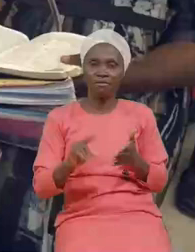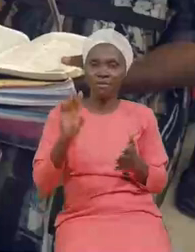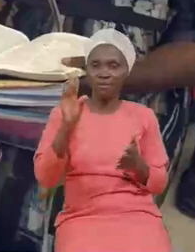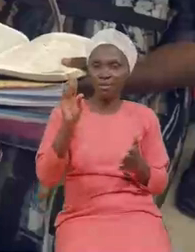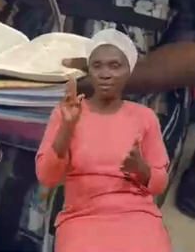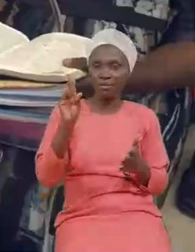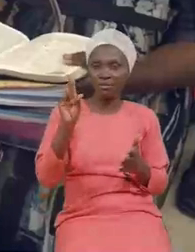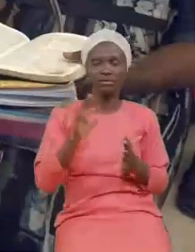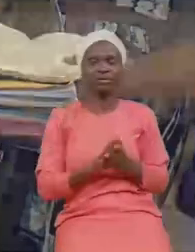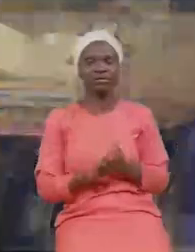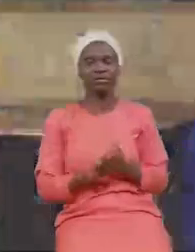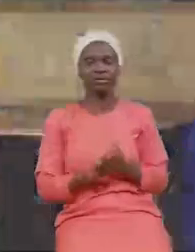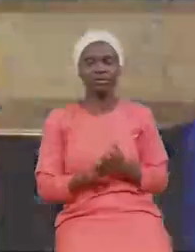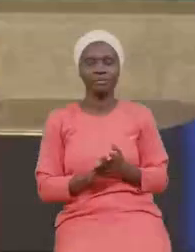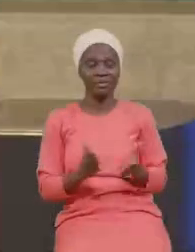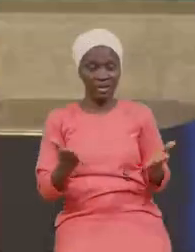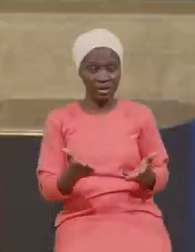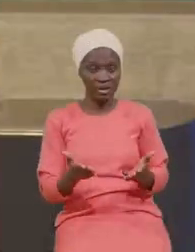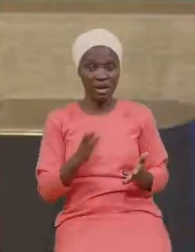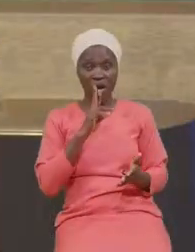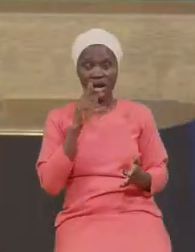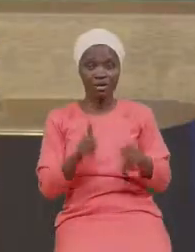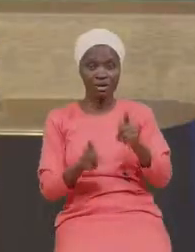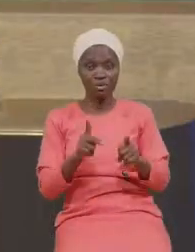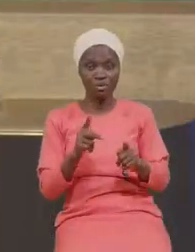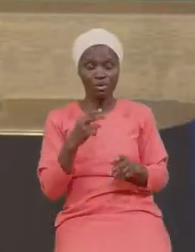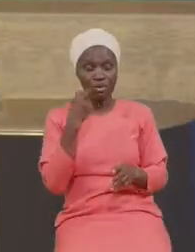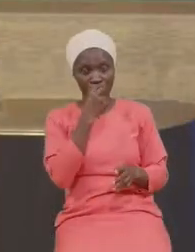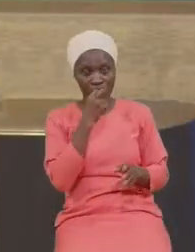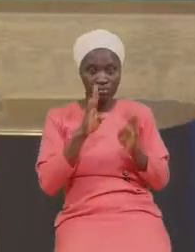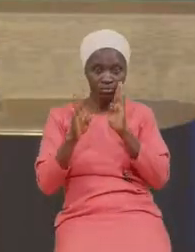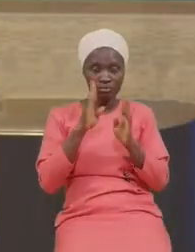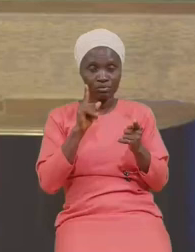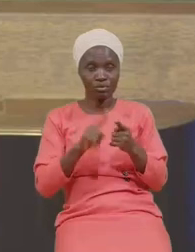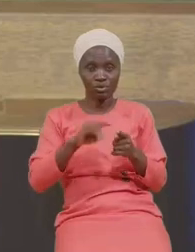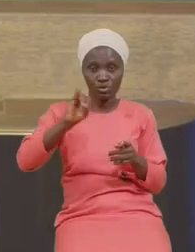17 voici les gens maintenant qui parle à Jésus